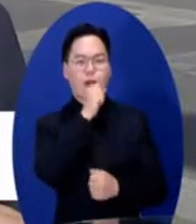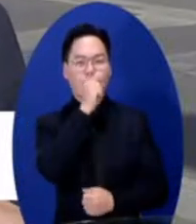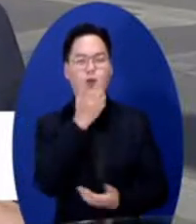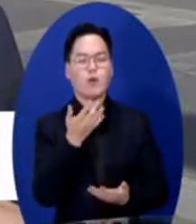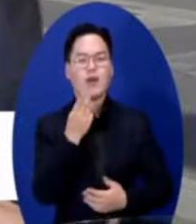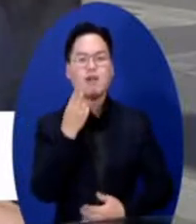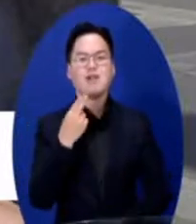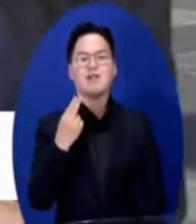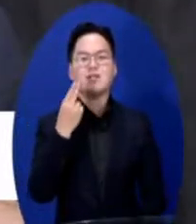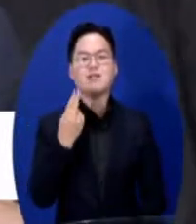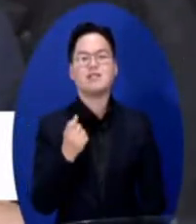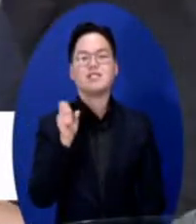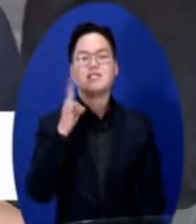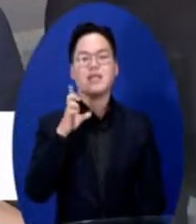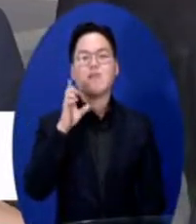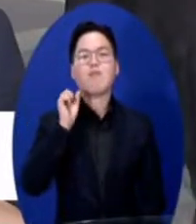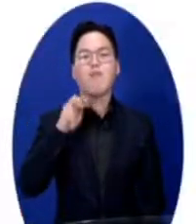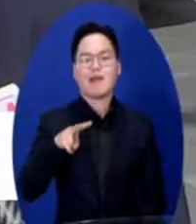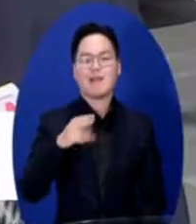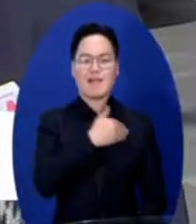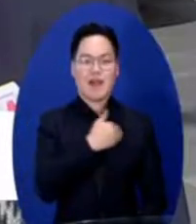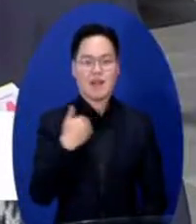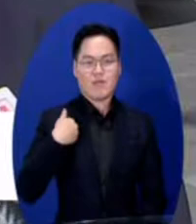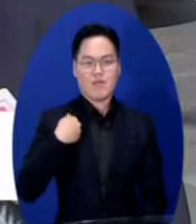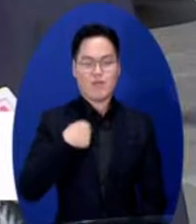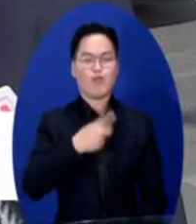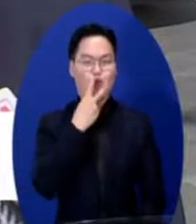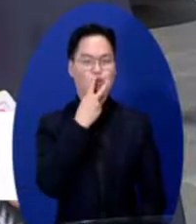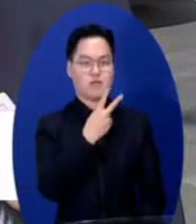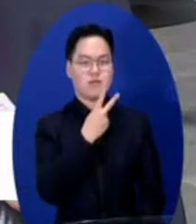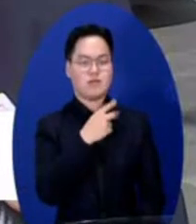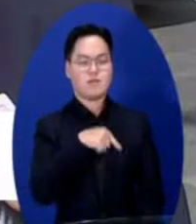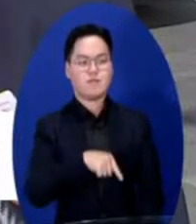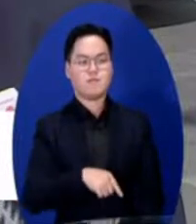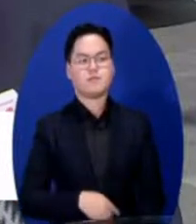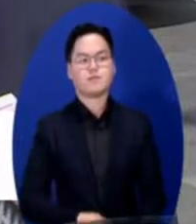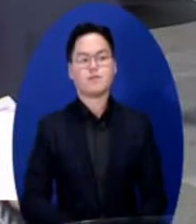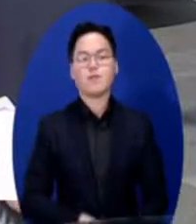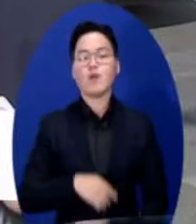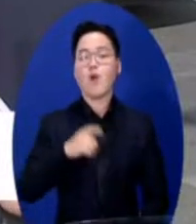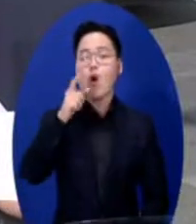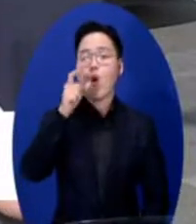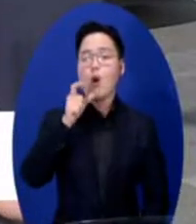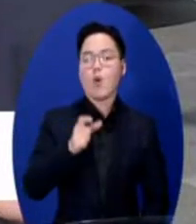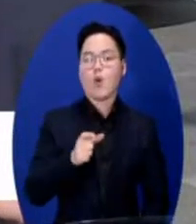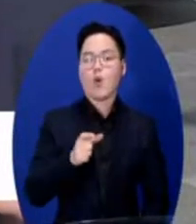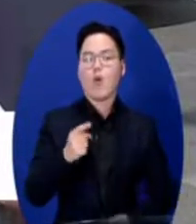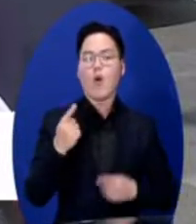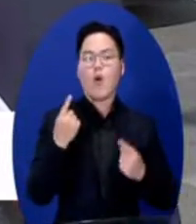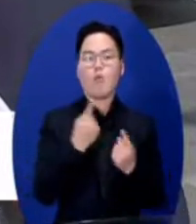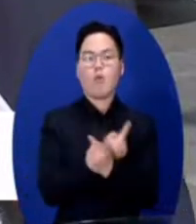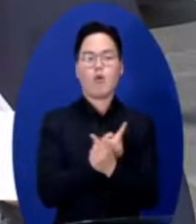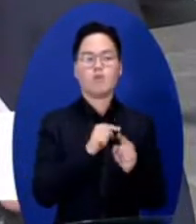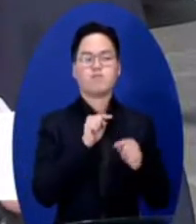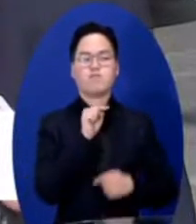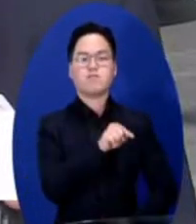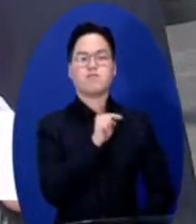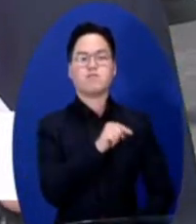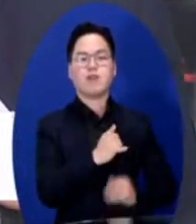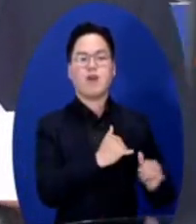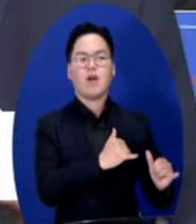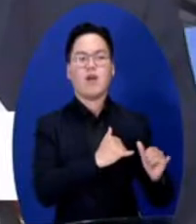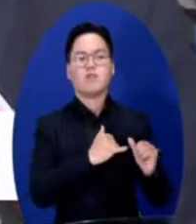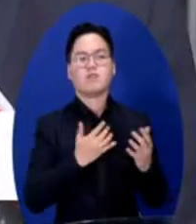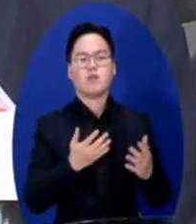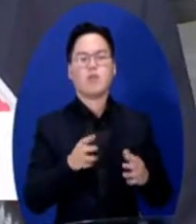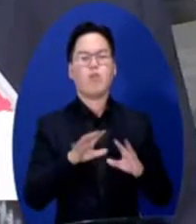Сэдэн Бал дарга гэж би ингэ судлаач хүний өвөд бол үздэг. Юу нэг одоо энэ хүнд хүний хилмэгдүү шахрааж болох бүх зүйл